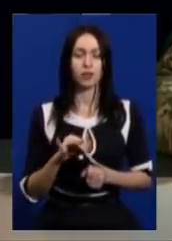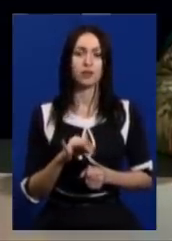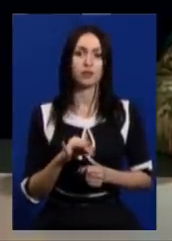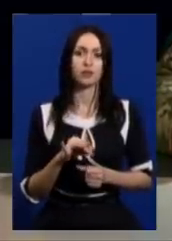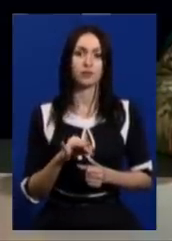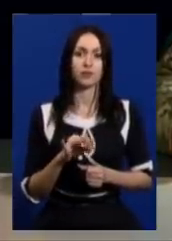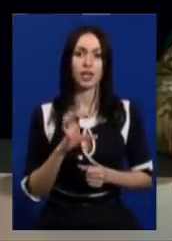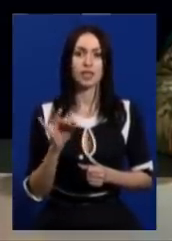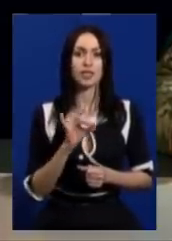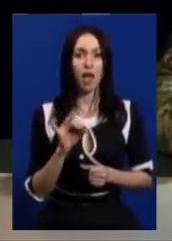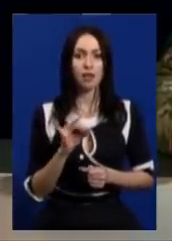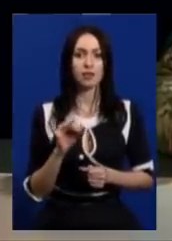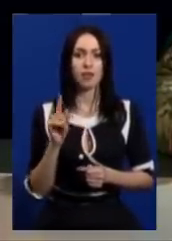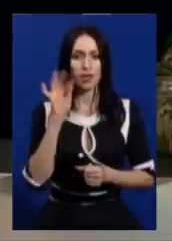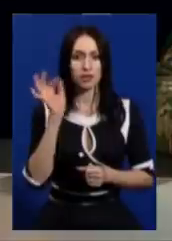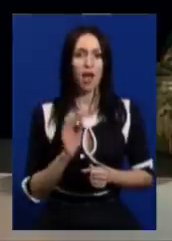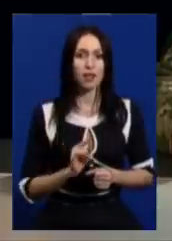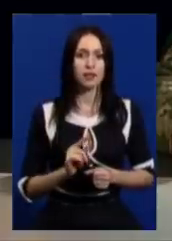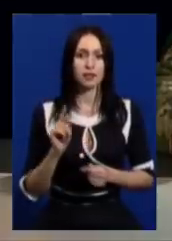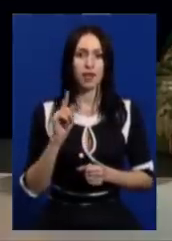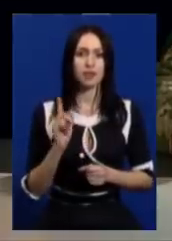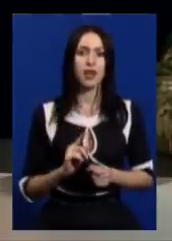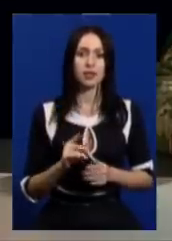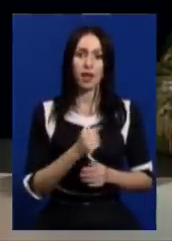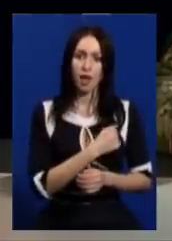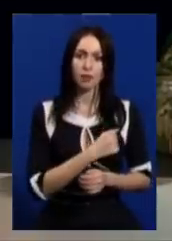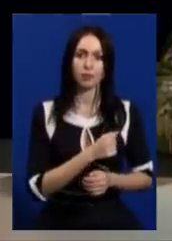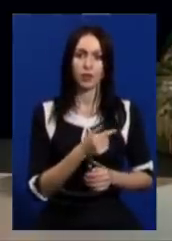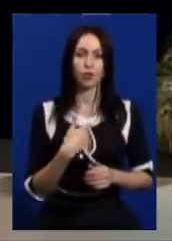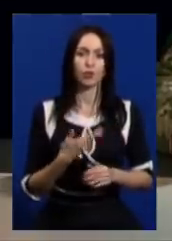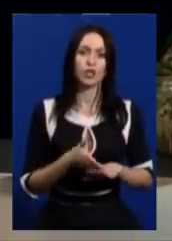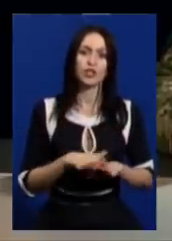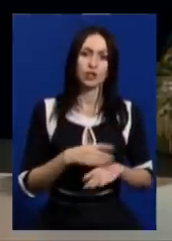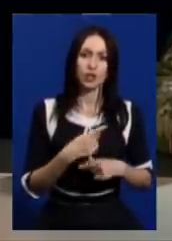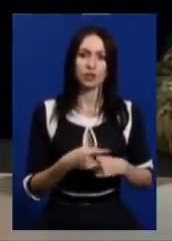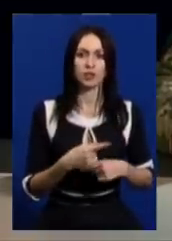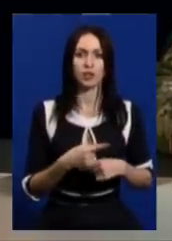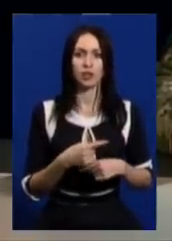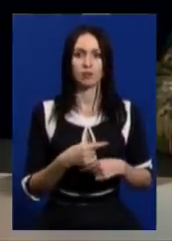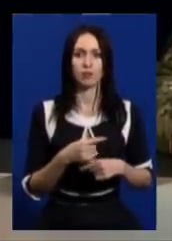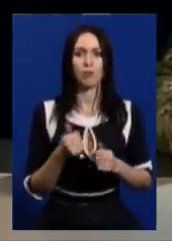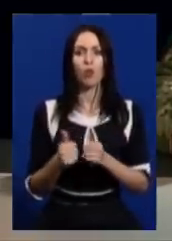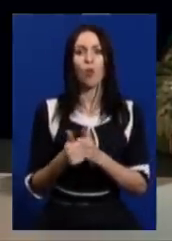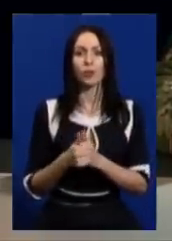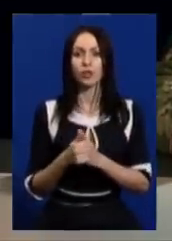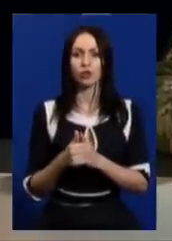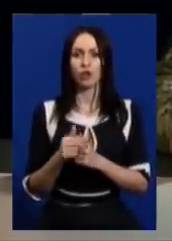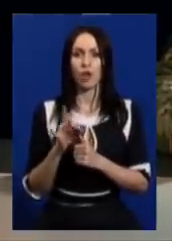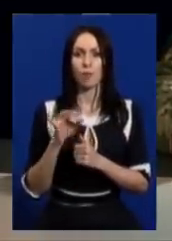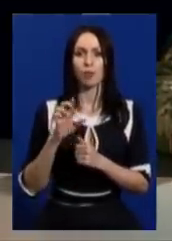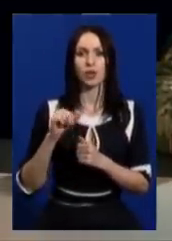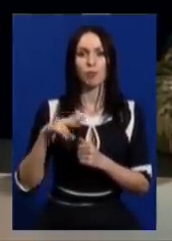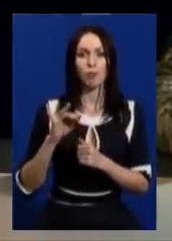с израильской армии, но ближе мы, скорее всего, тяготеем к странам Прибалтии